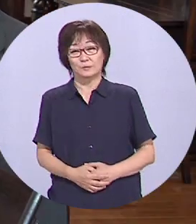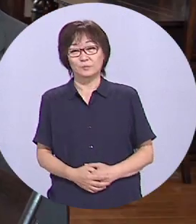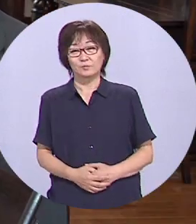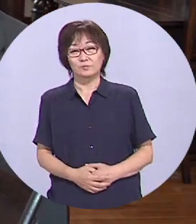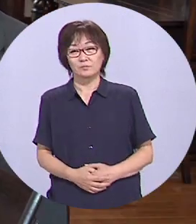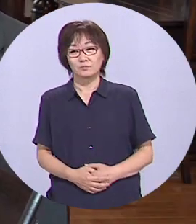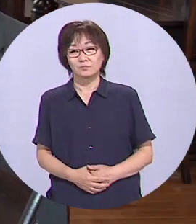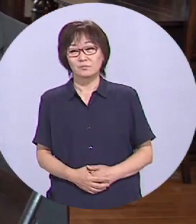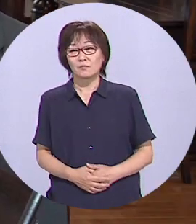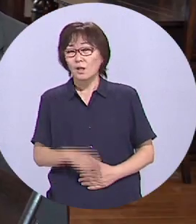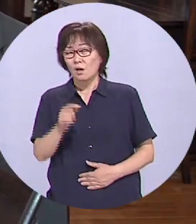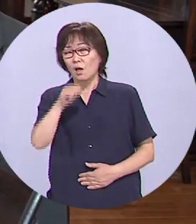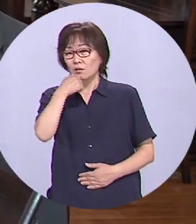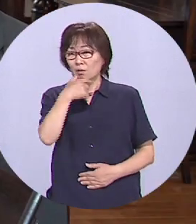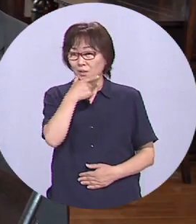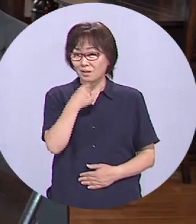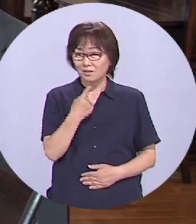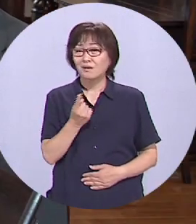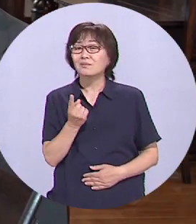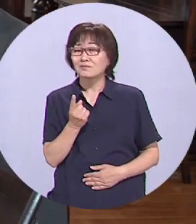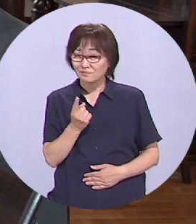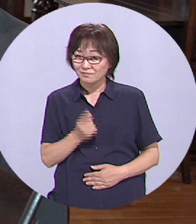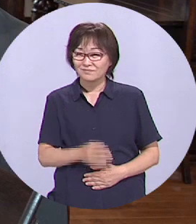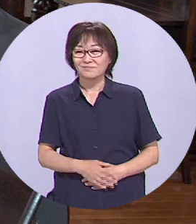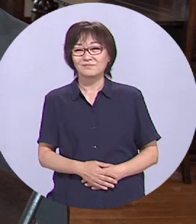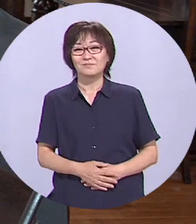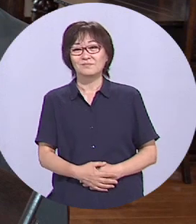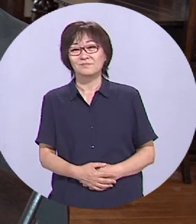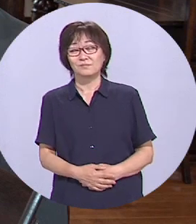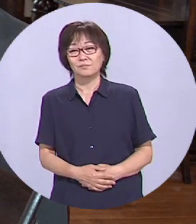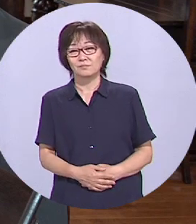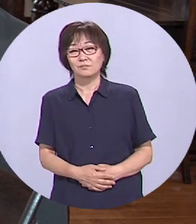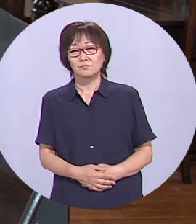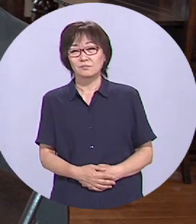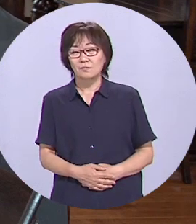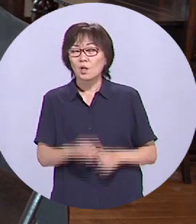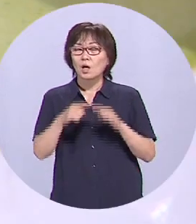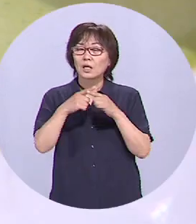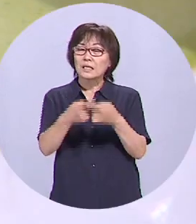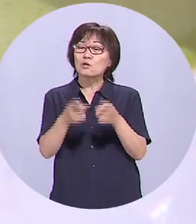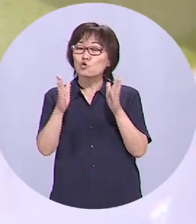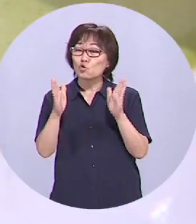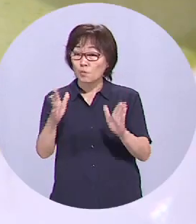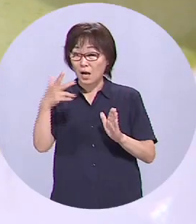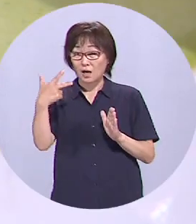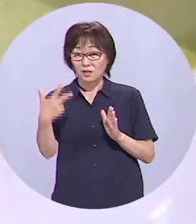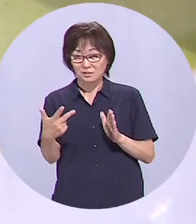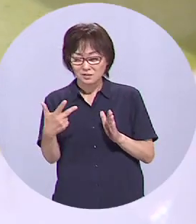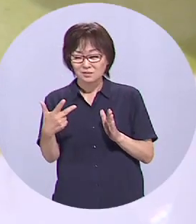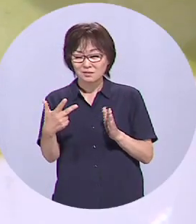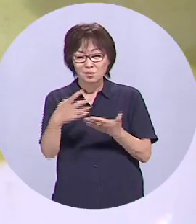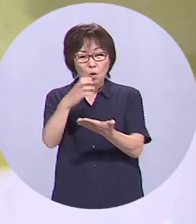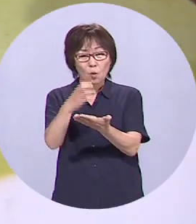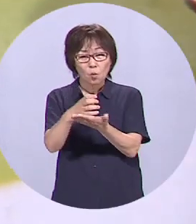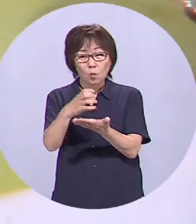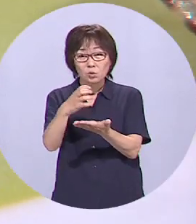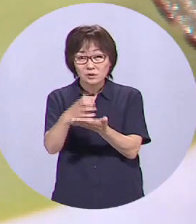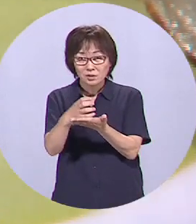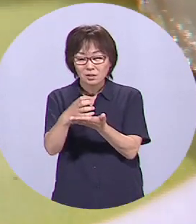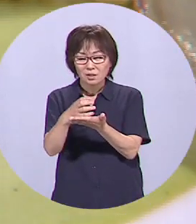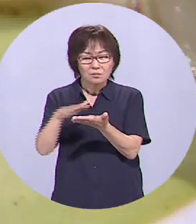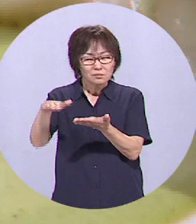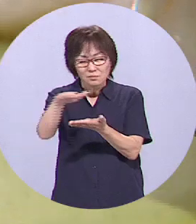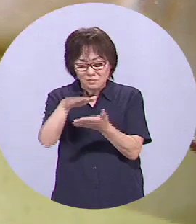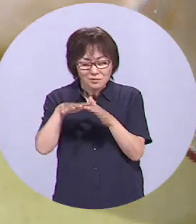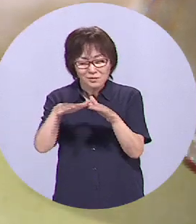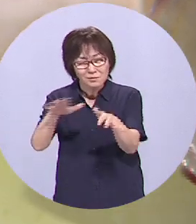いや、これは食べたい。 ねえ、美味しそう。なんかこの入間市の人たちにお茶が愛されているのってすごく感じ